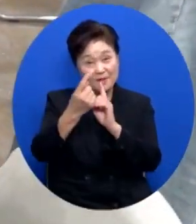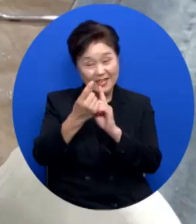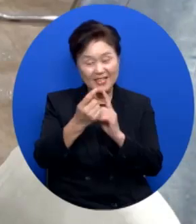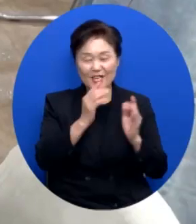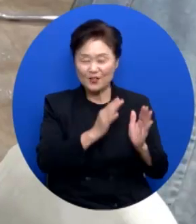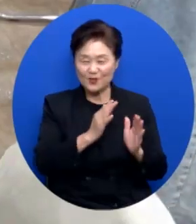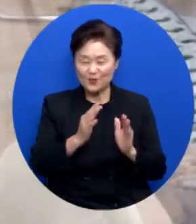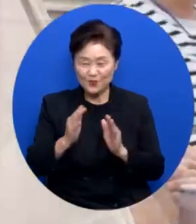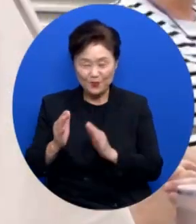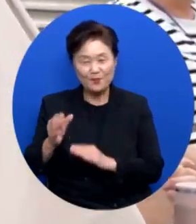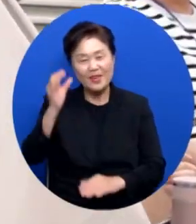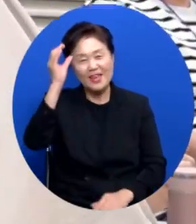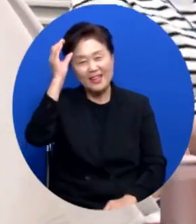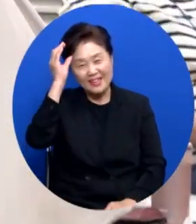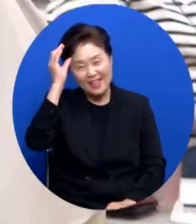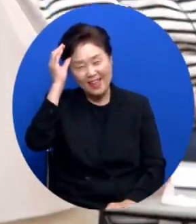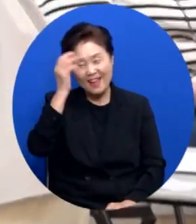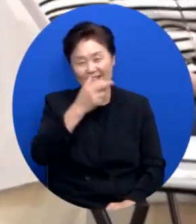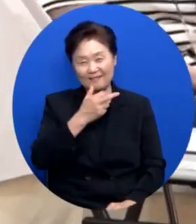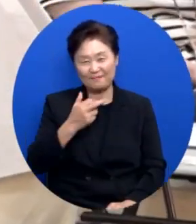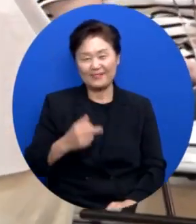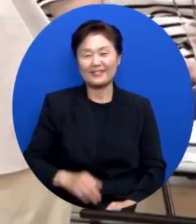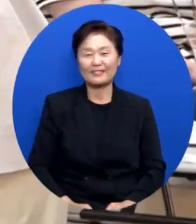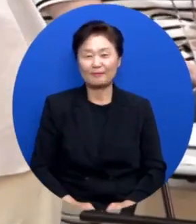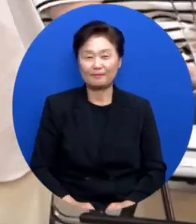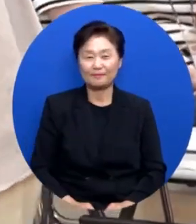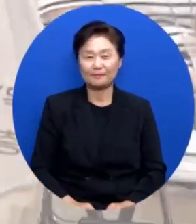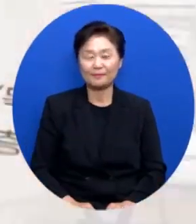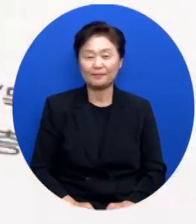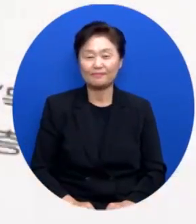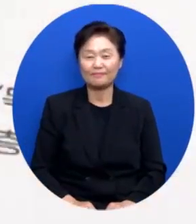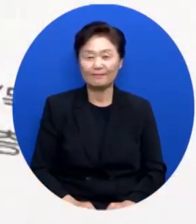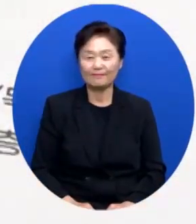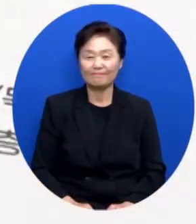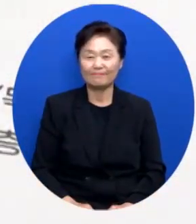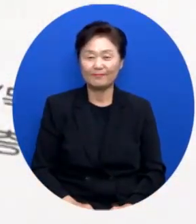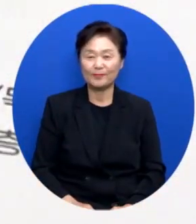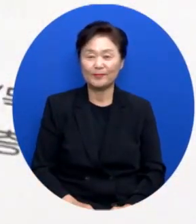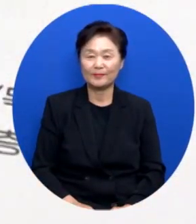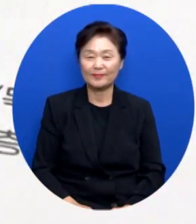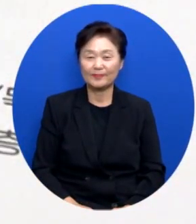준비에 기대가 모아지고 있습니다. CTS 뉴스 김인혜입니다.